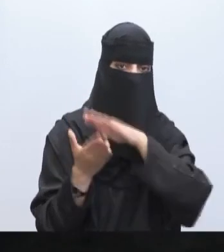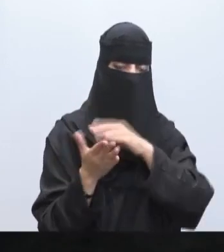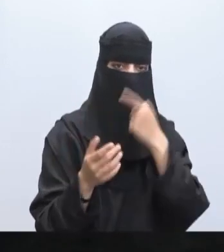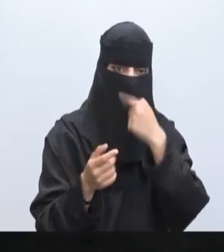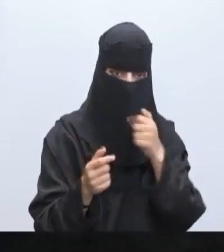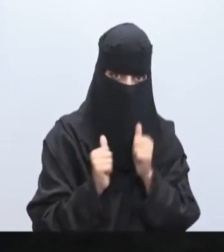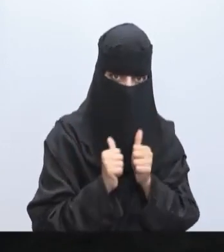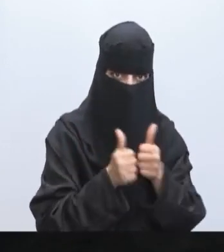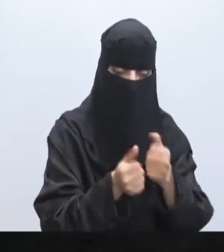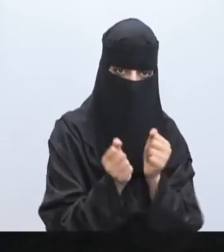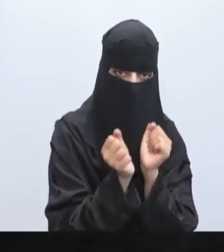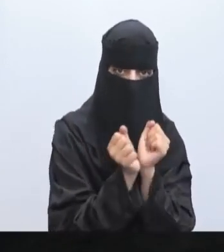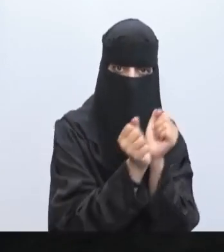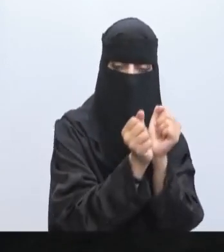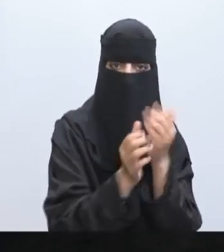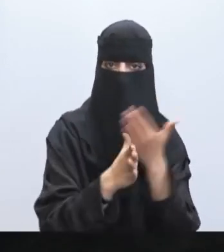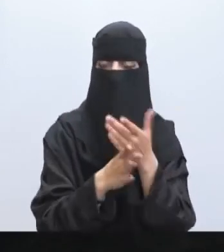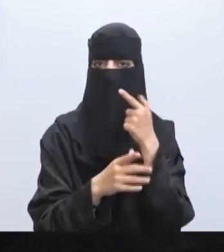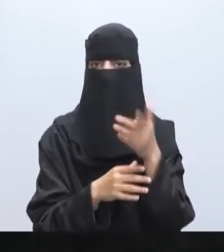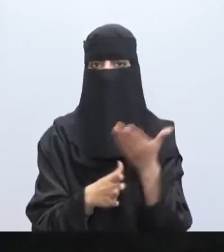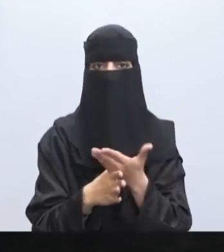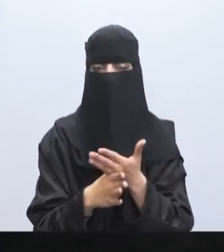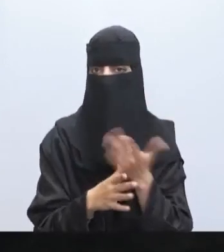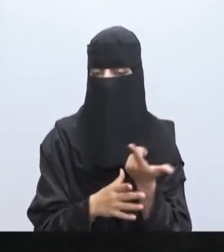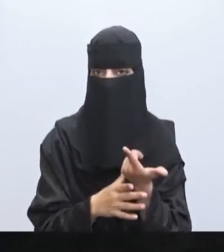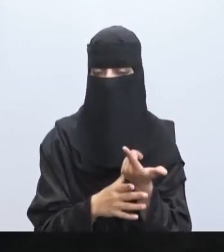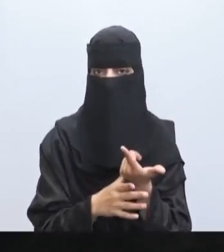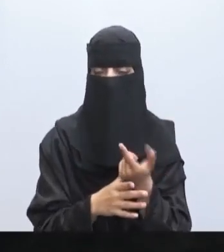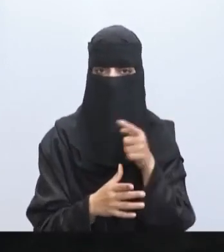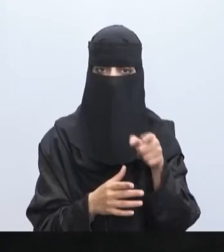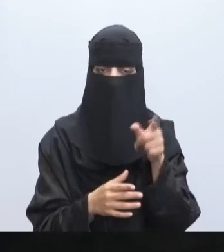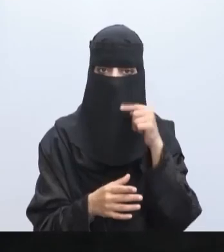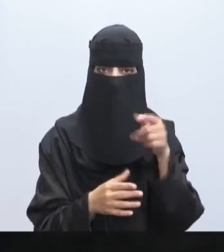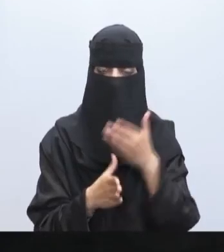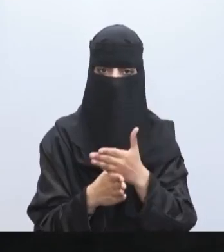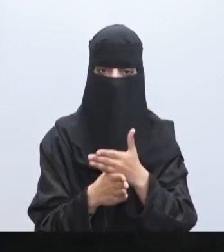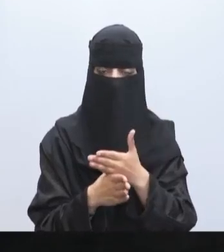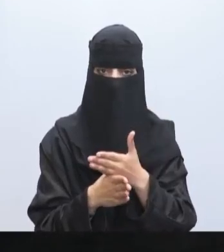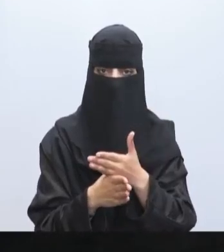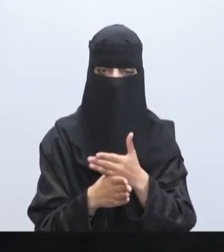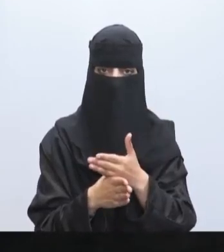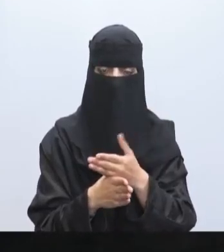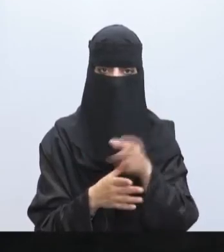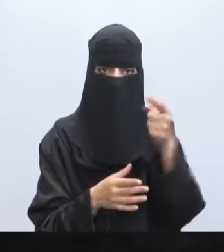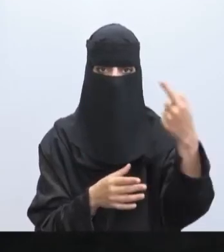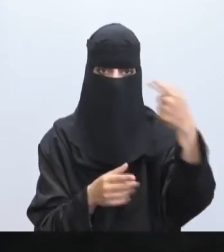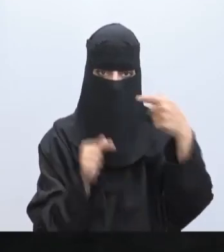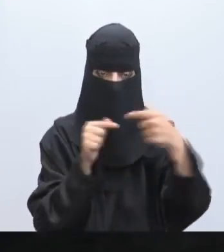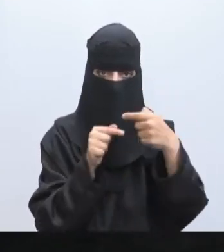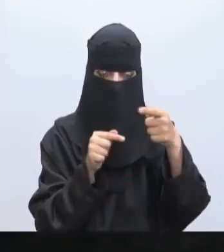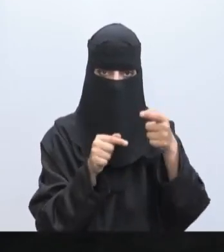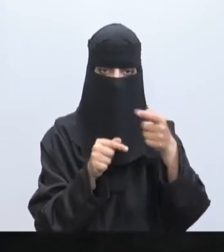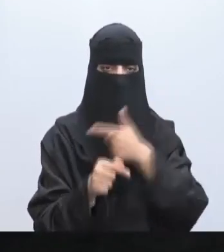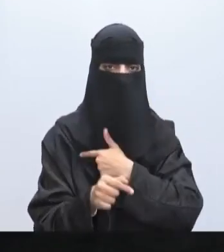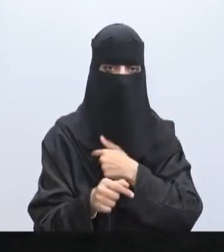الدرعيه فعندما سلم نفسه رحمه الله قام بما قام به المعتدي العثماني ابراهيم